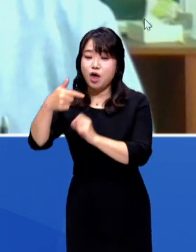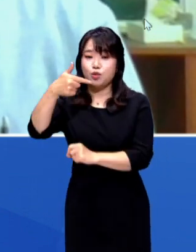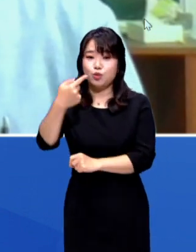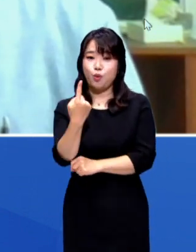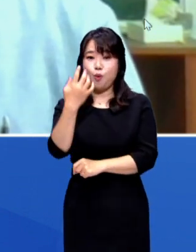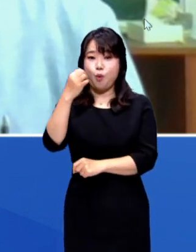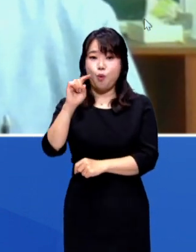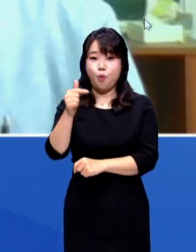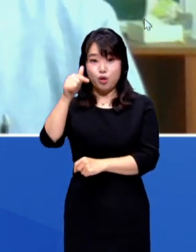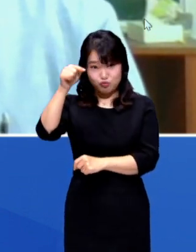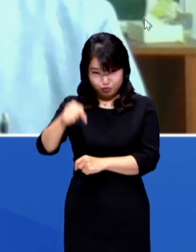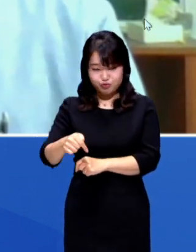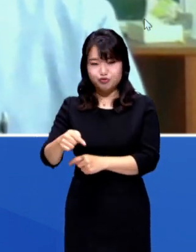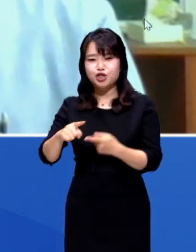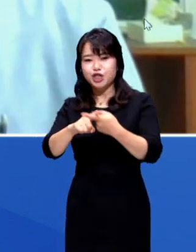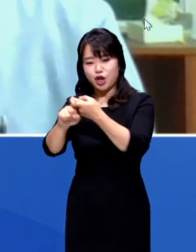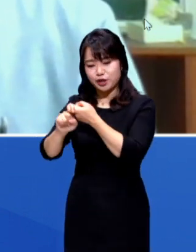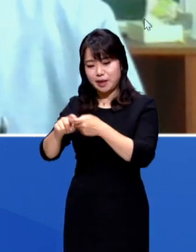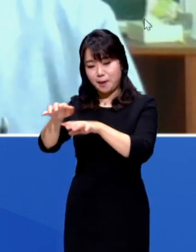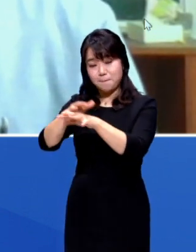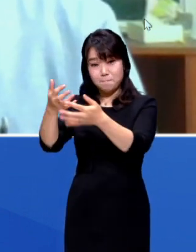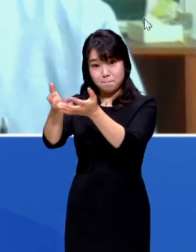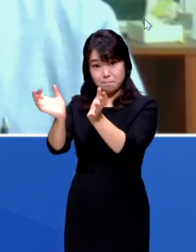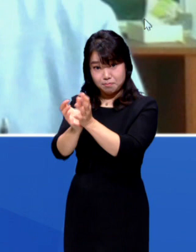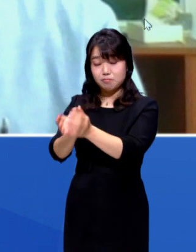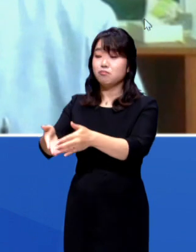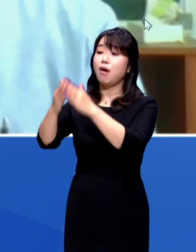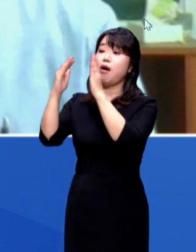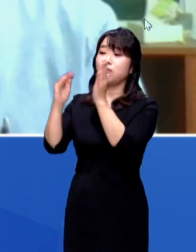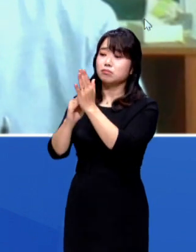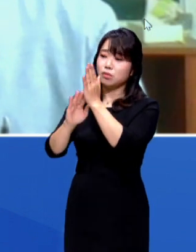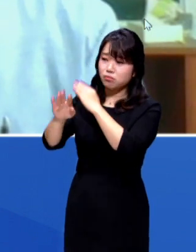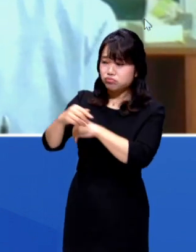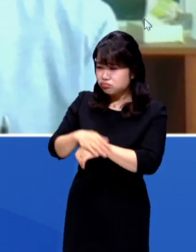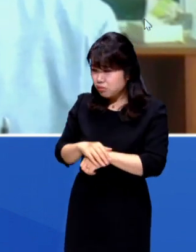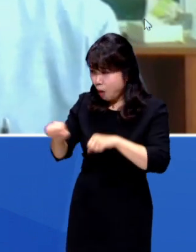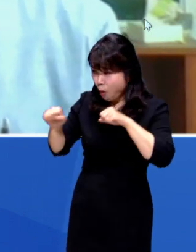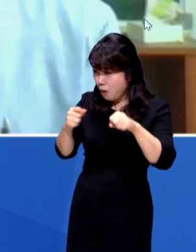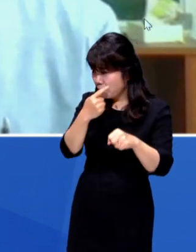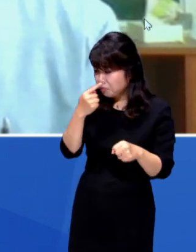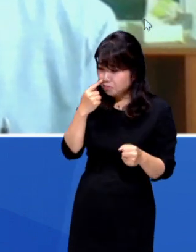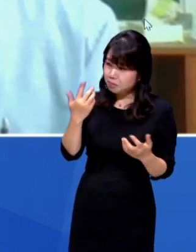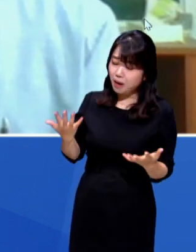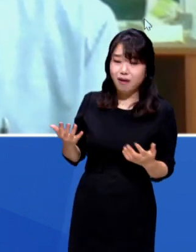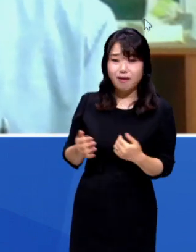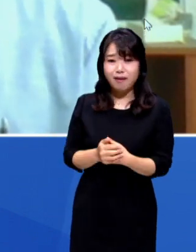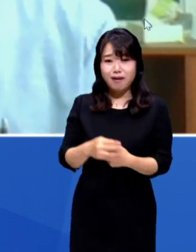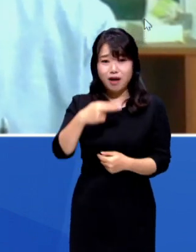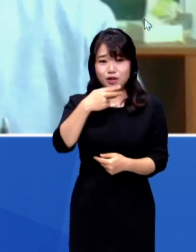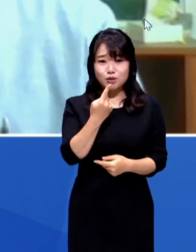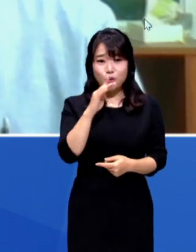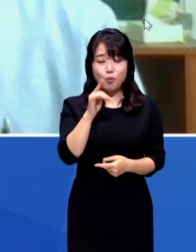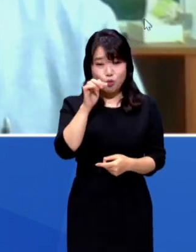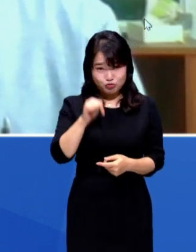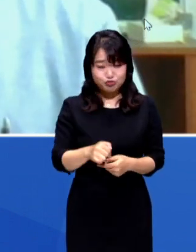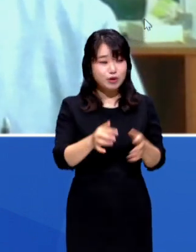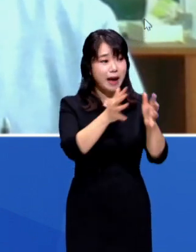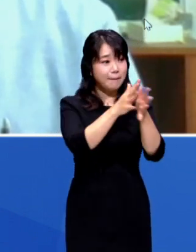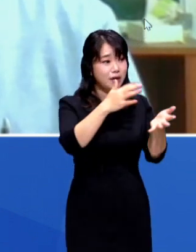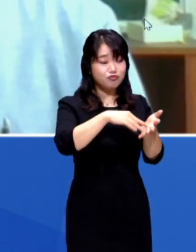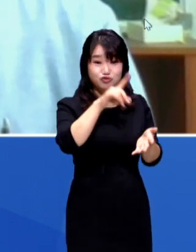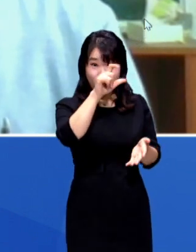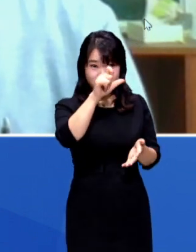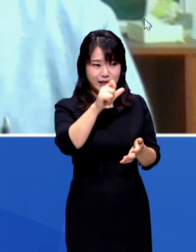아파트 연합회를 구성했지만 큰 움직임이 없다는 지적도 좀 있습니다. 이 도봉구는 15개 재건축 아파트